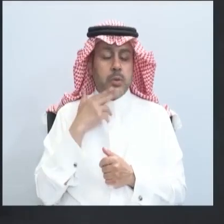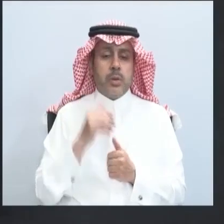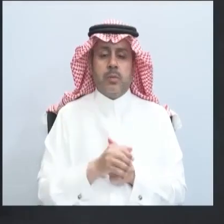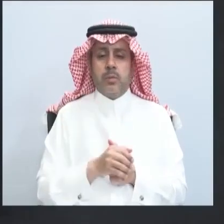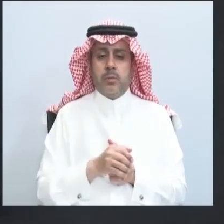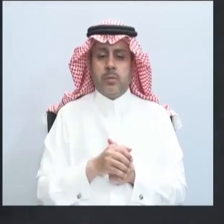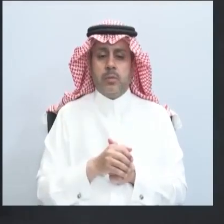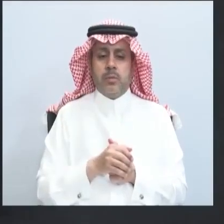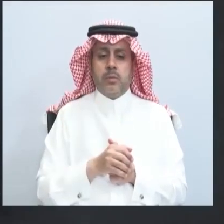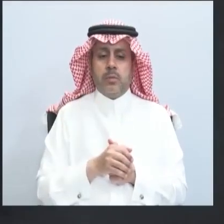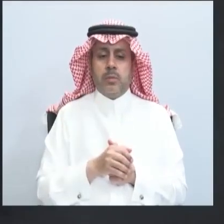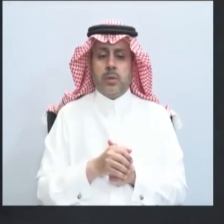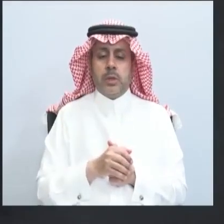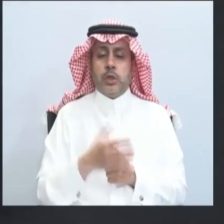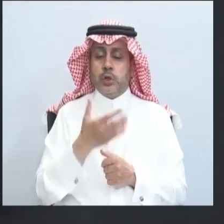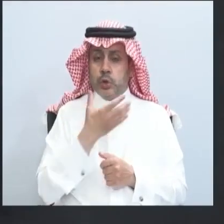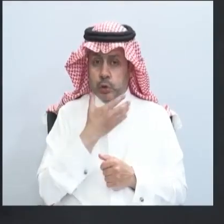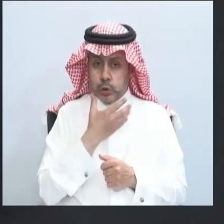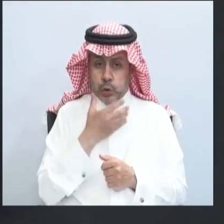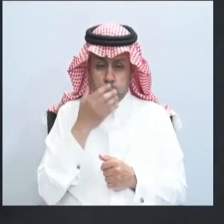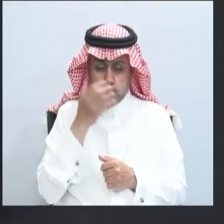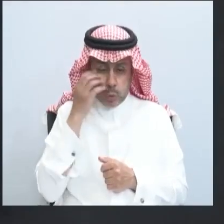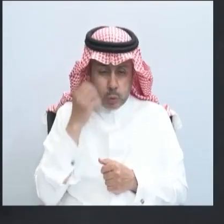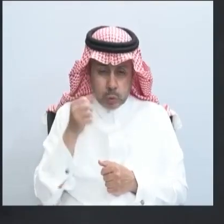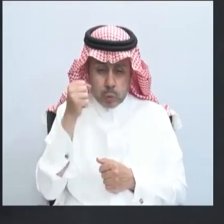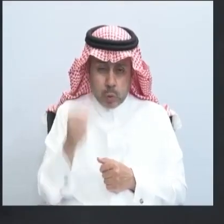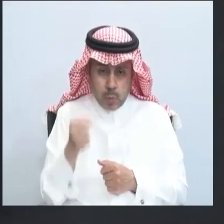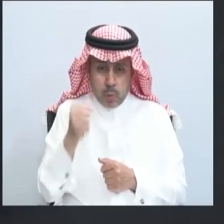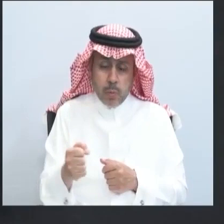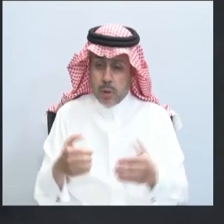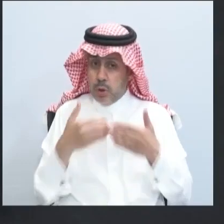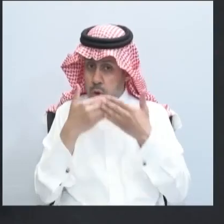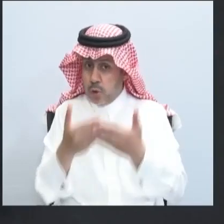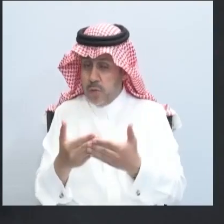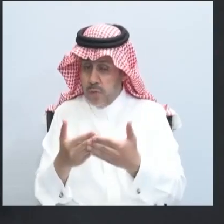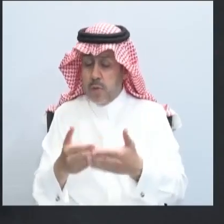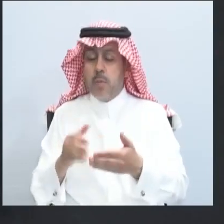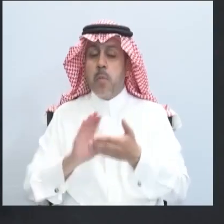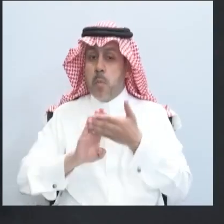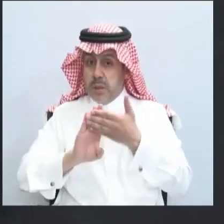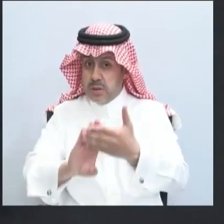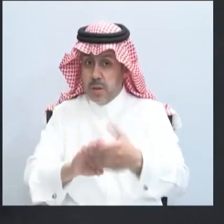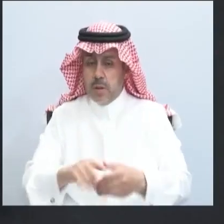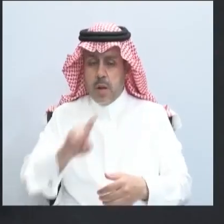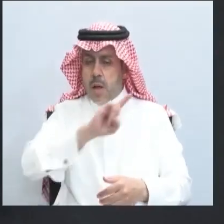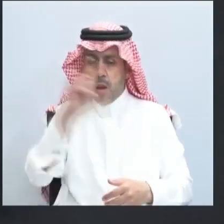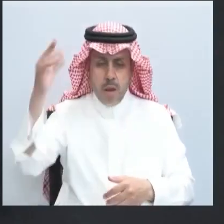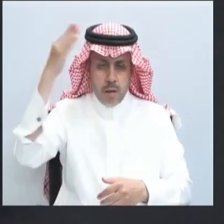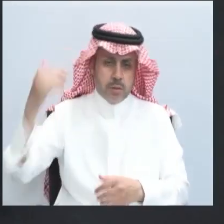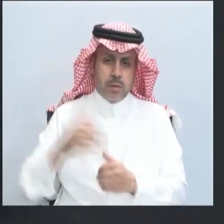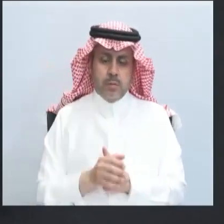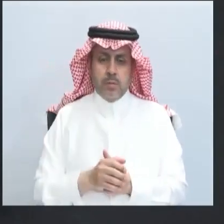الطيبه لذلك الشيخ الكبير تسدي له معروفا هذا كله لن ينسى